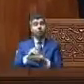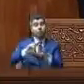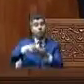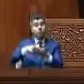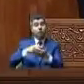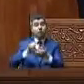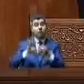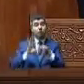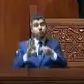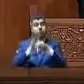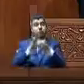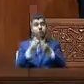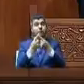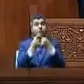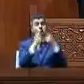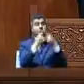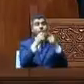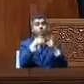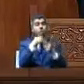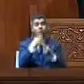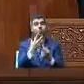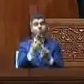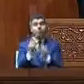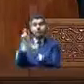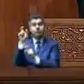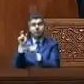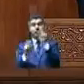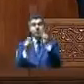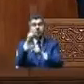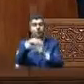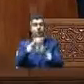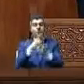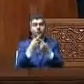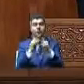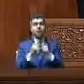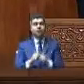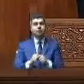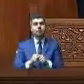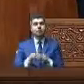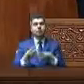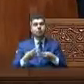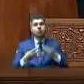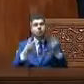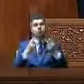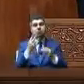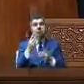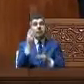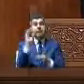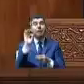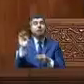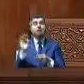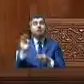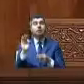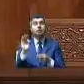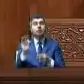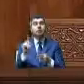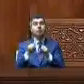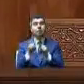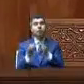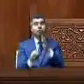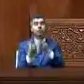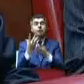على مجموعة من الاتفاقيات مع مختلف المتدخلين لإطلاق أكثر من 30 منظومة متكاملة إيكو